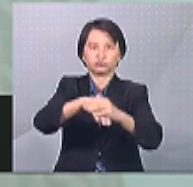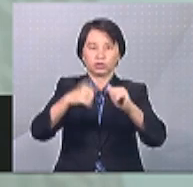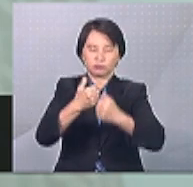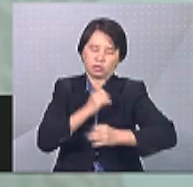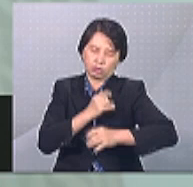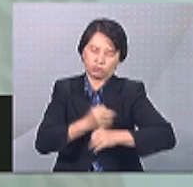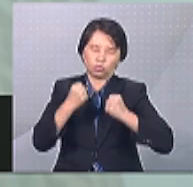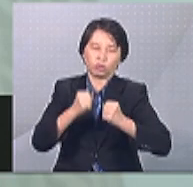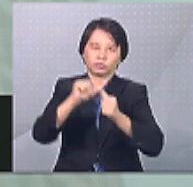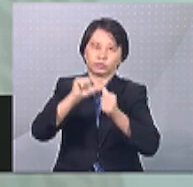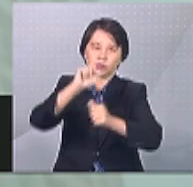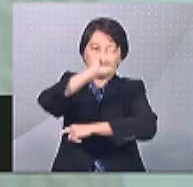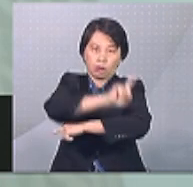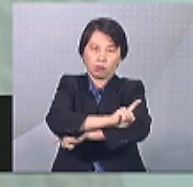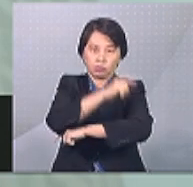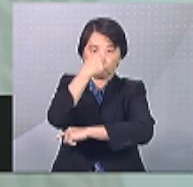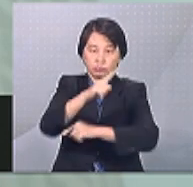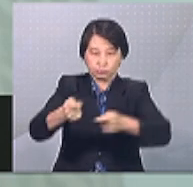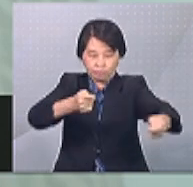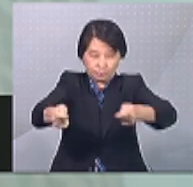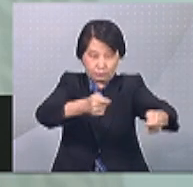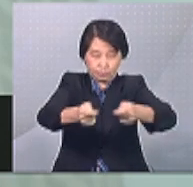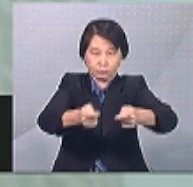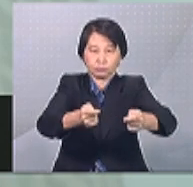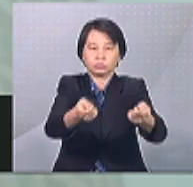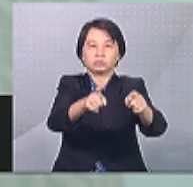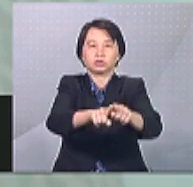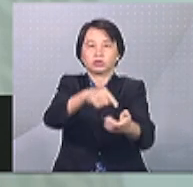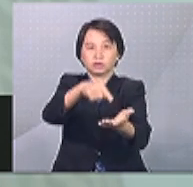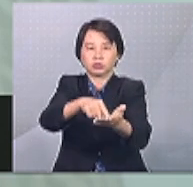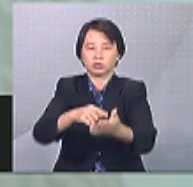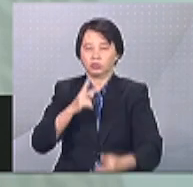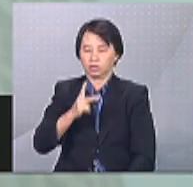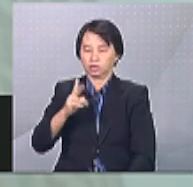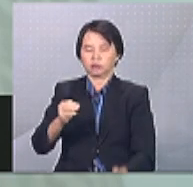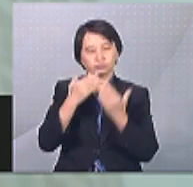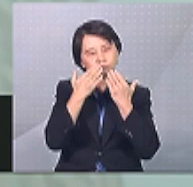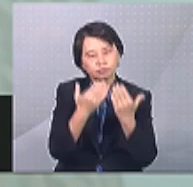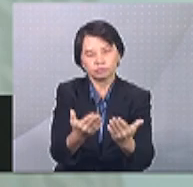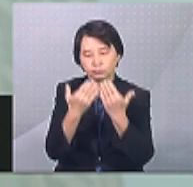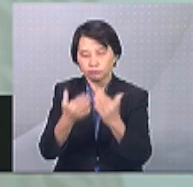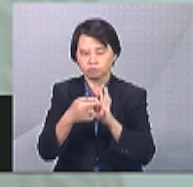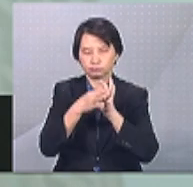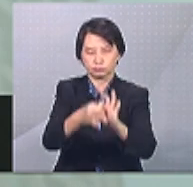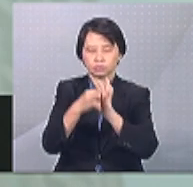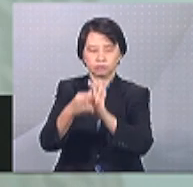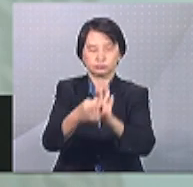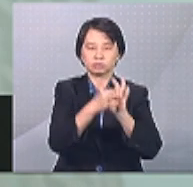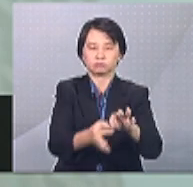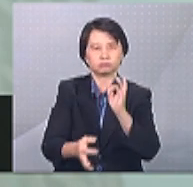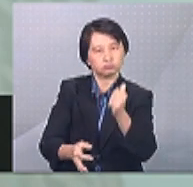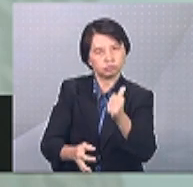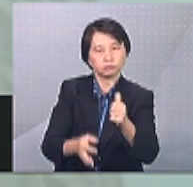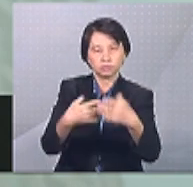keras setiap hari dalam mengawal kejadian ini. Pihak Kementerian menghargai dengan kerjasama yang telah diberikan dan